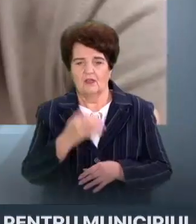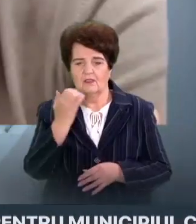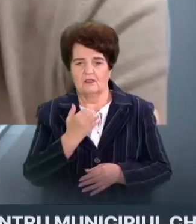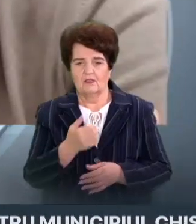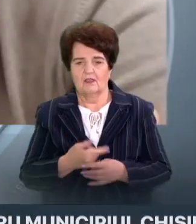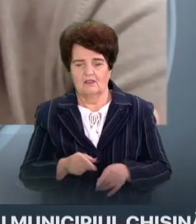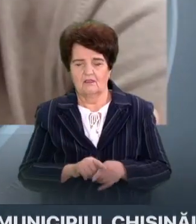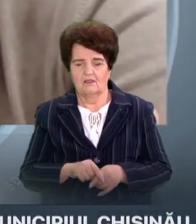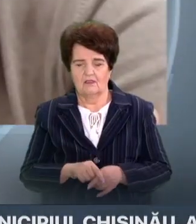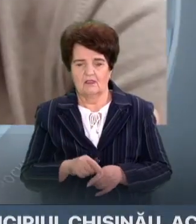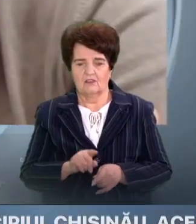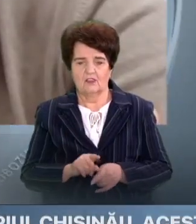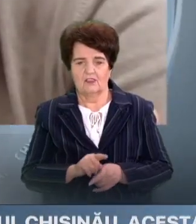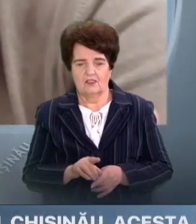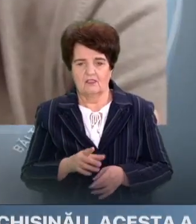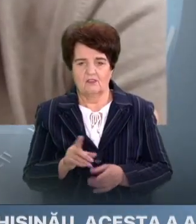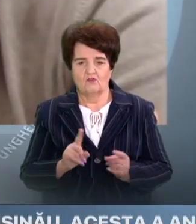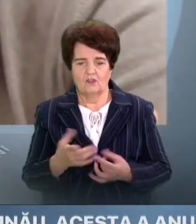această selectivitate?